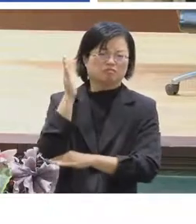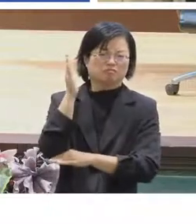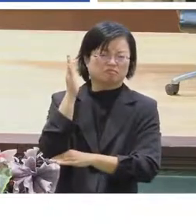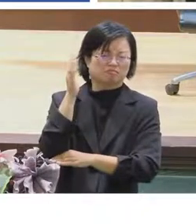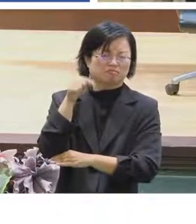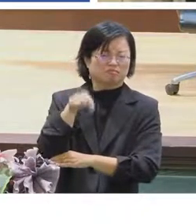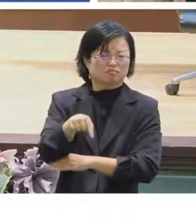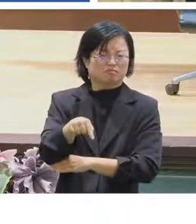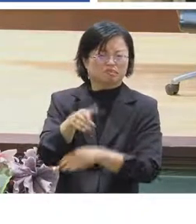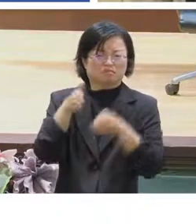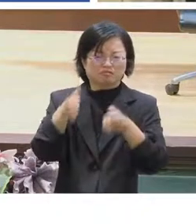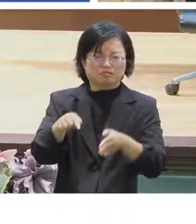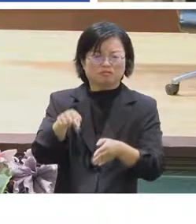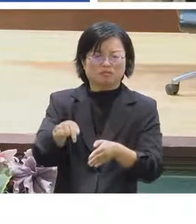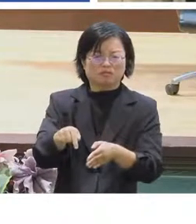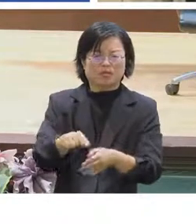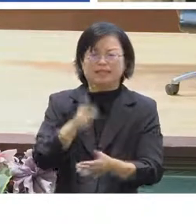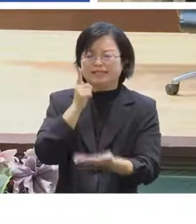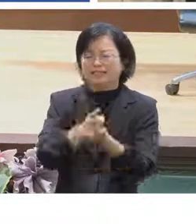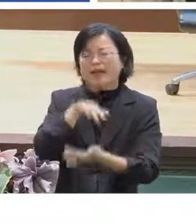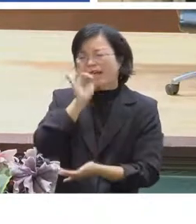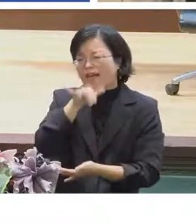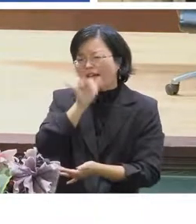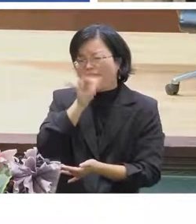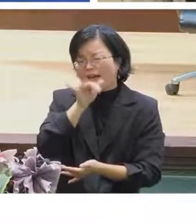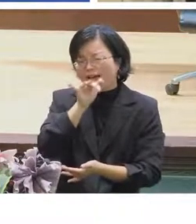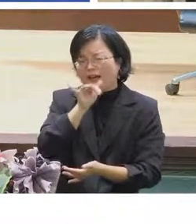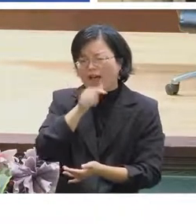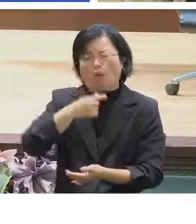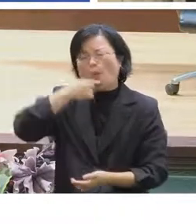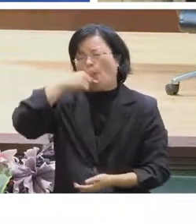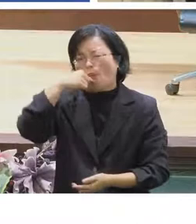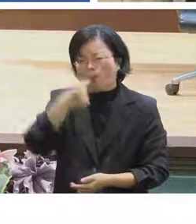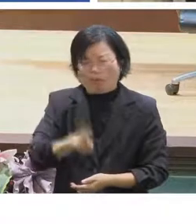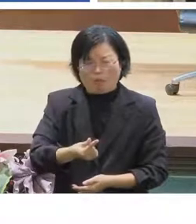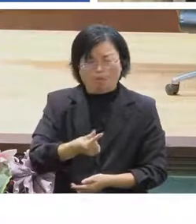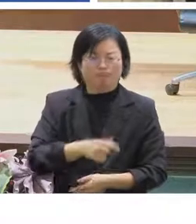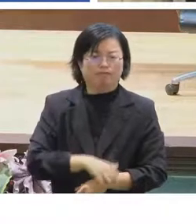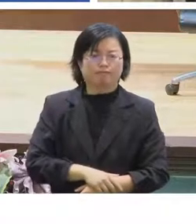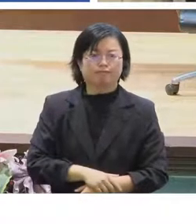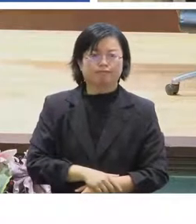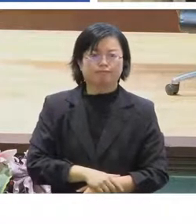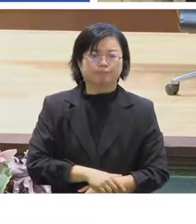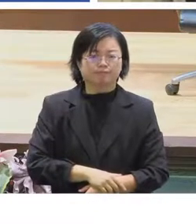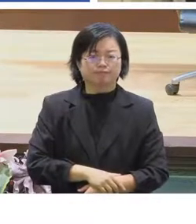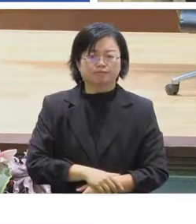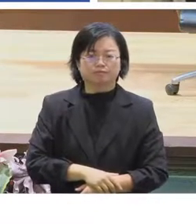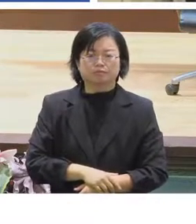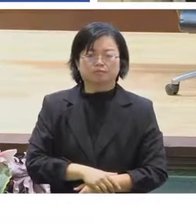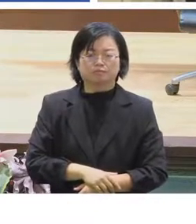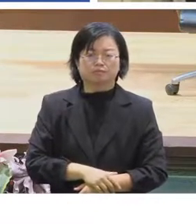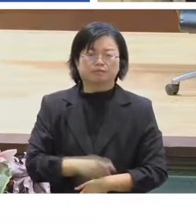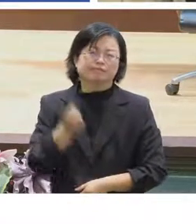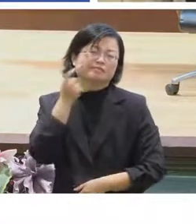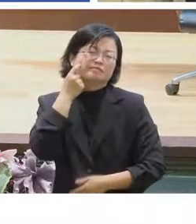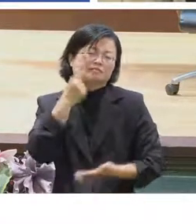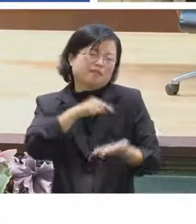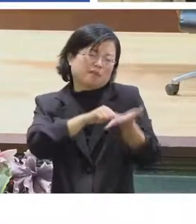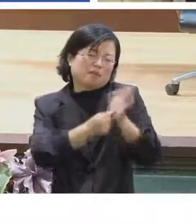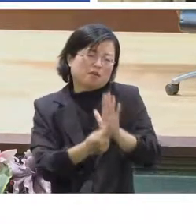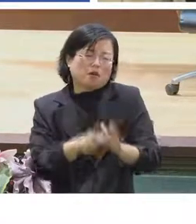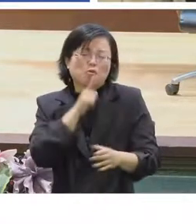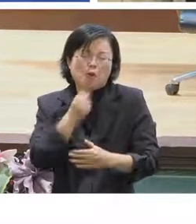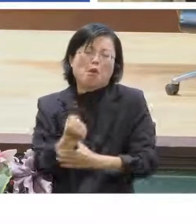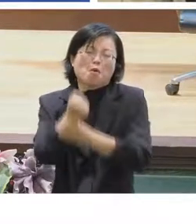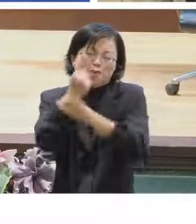实讲就是不停的在循环。那然后呢政府又表面上很支持，然后就是给